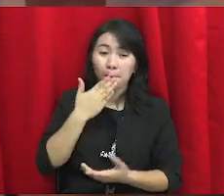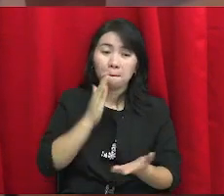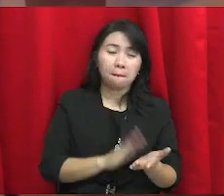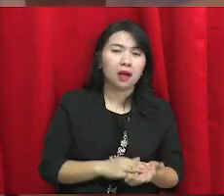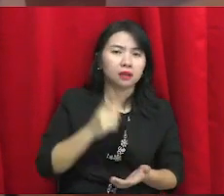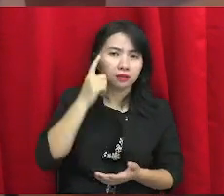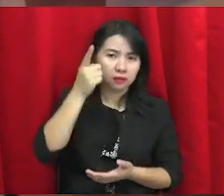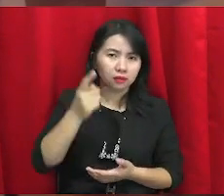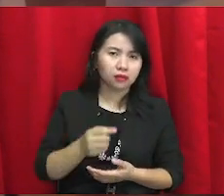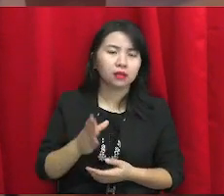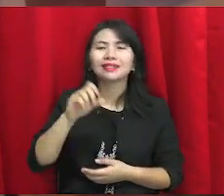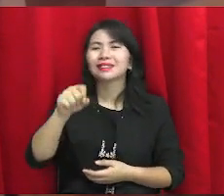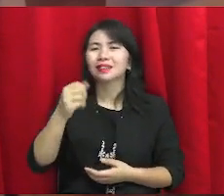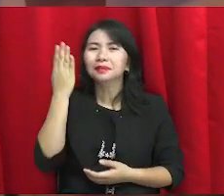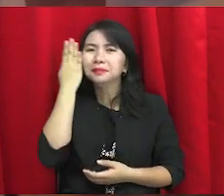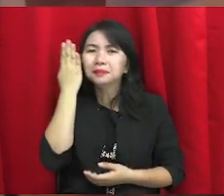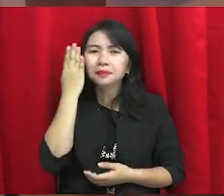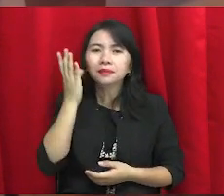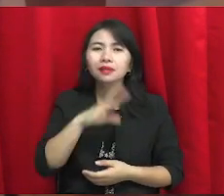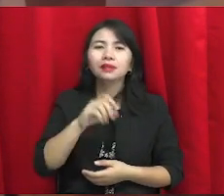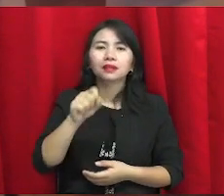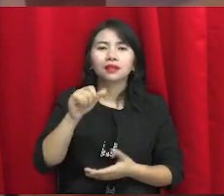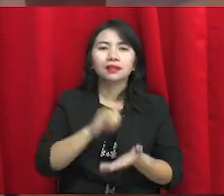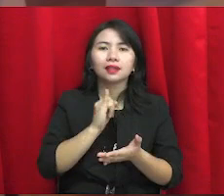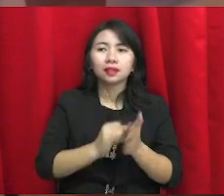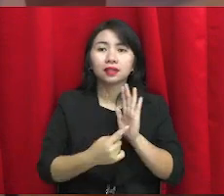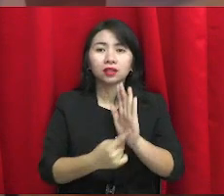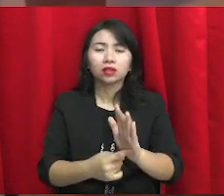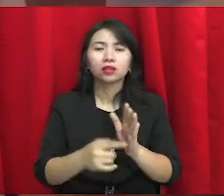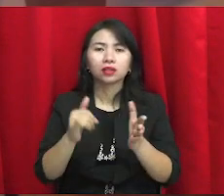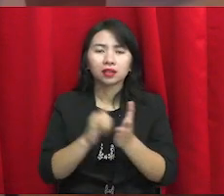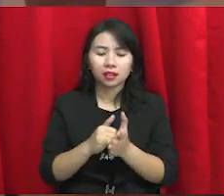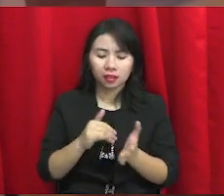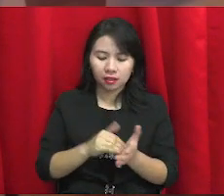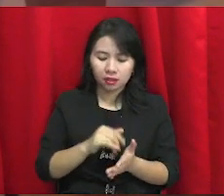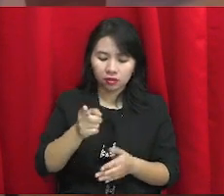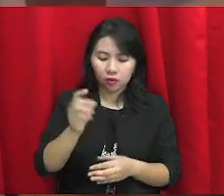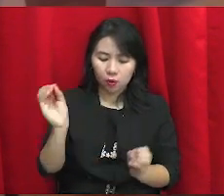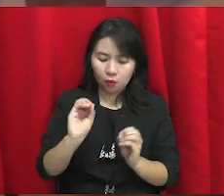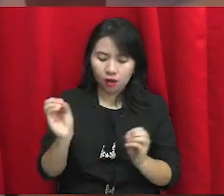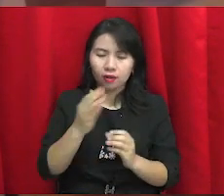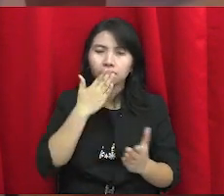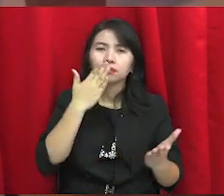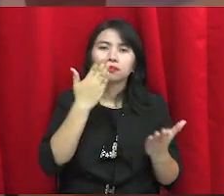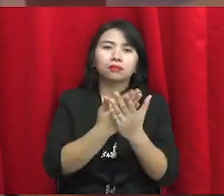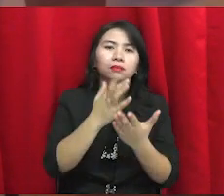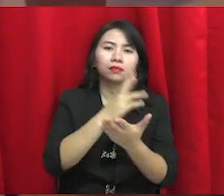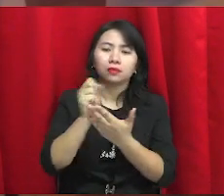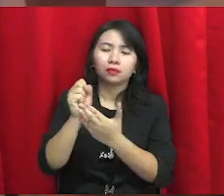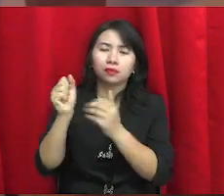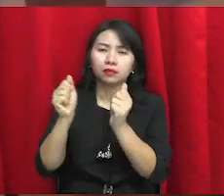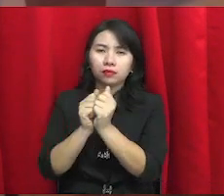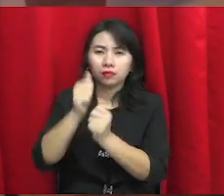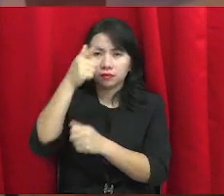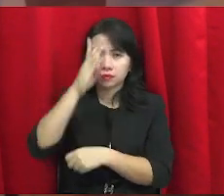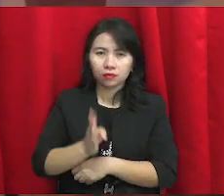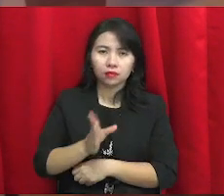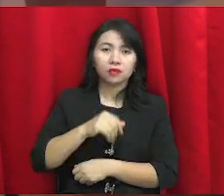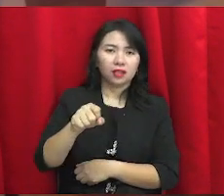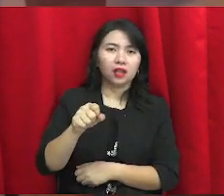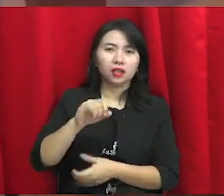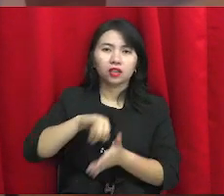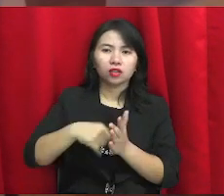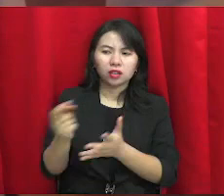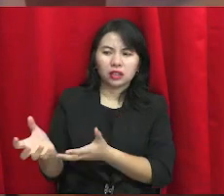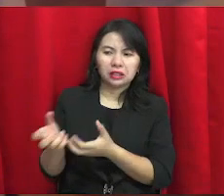is manifestation lang yan na hindi talaga maayos yung relasyon sa Panginoon at piniplease lang yung